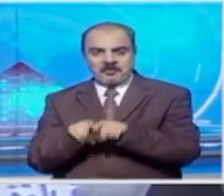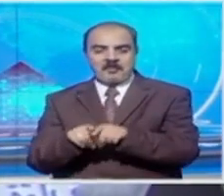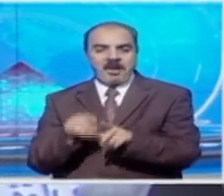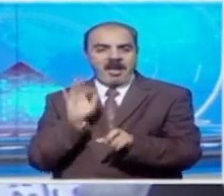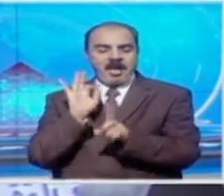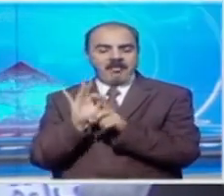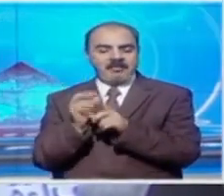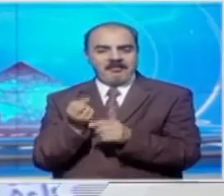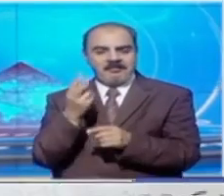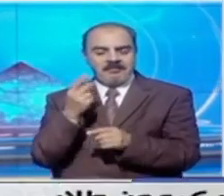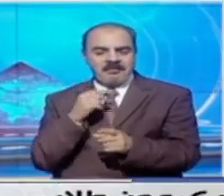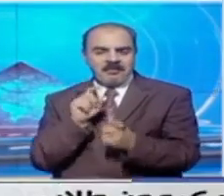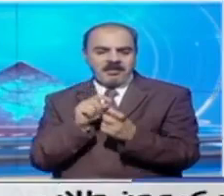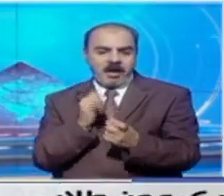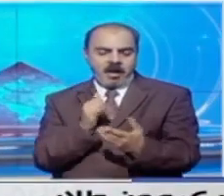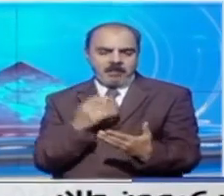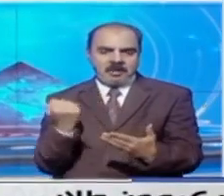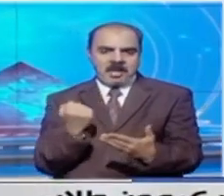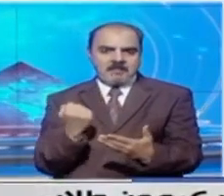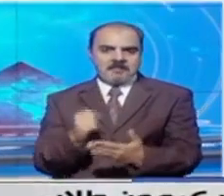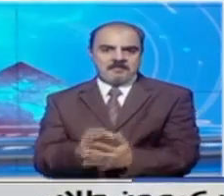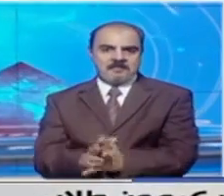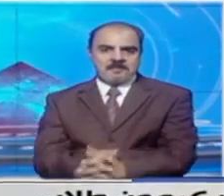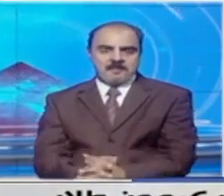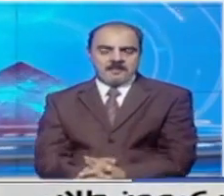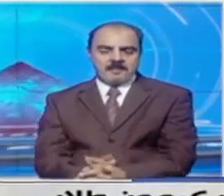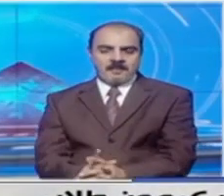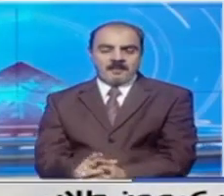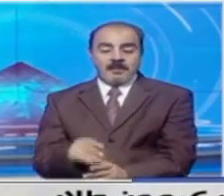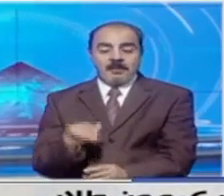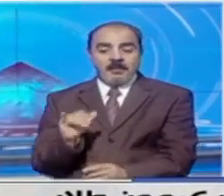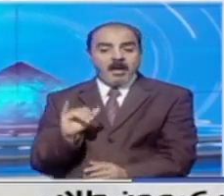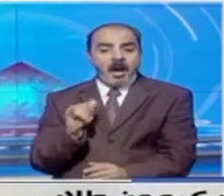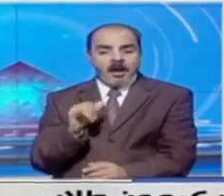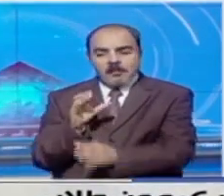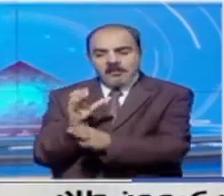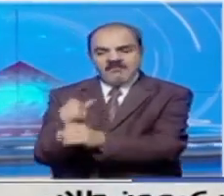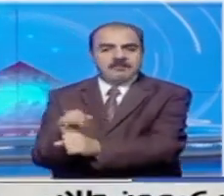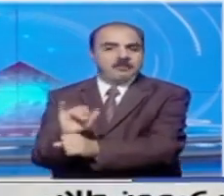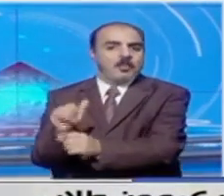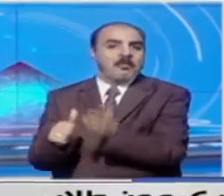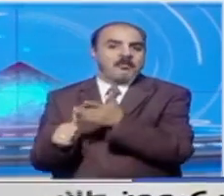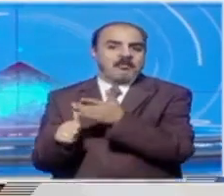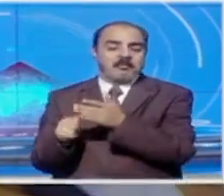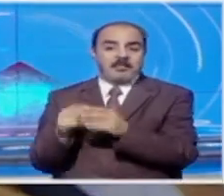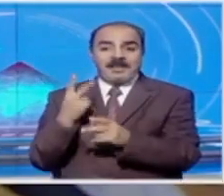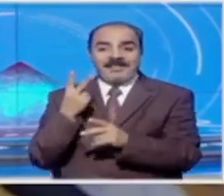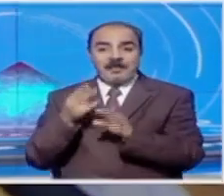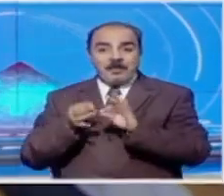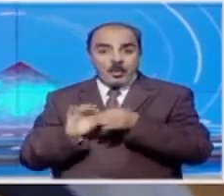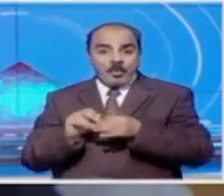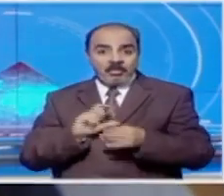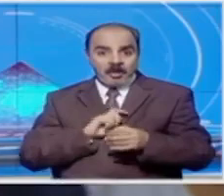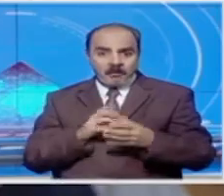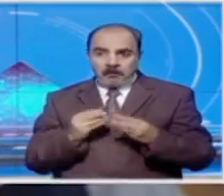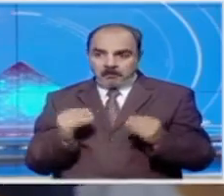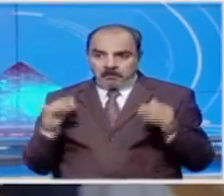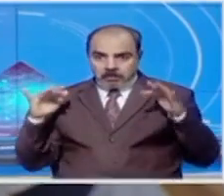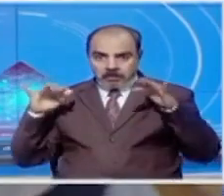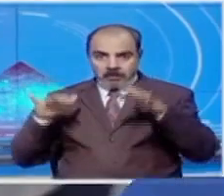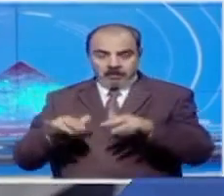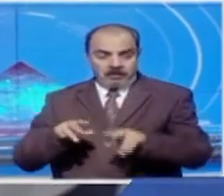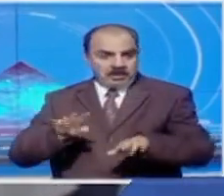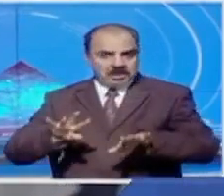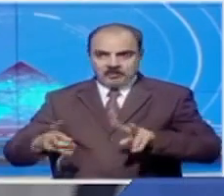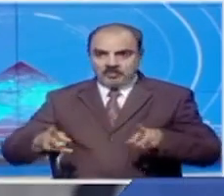أهداف مبادرة تحدي القراءة العربي. هو حصن اللغة العربية في الواقع ومشاركة 2 مليون طالب وطالبة ومستويات